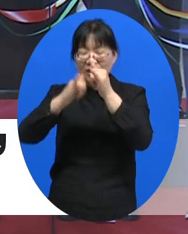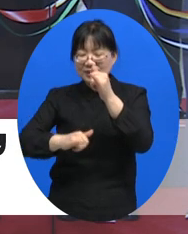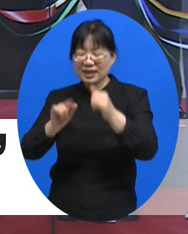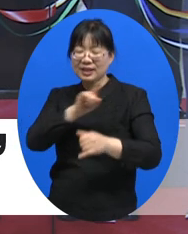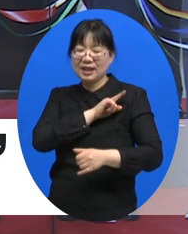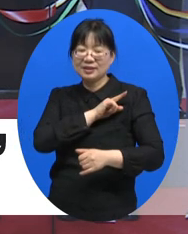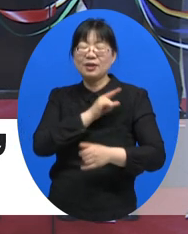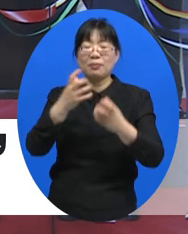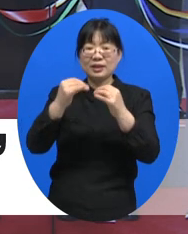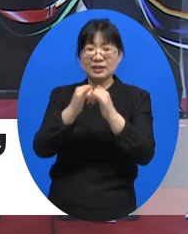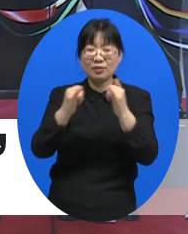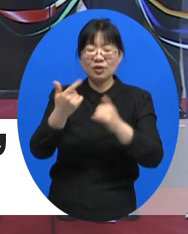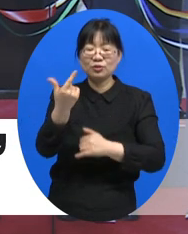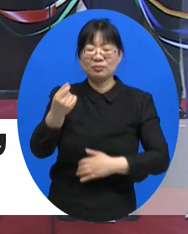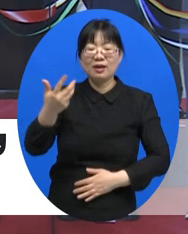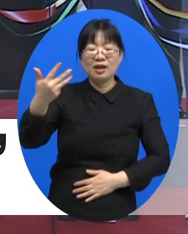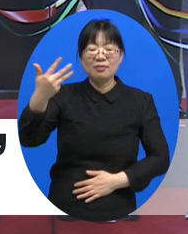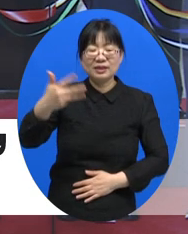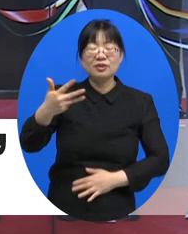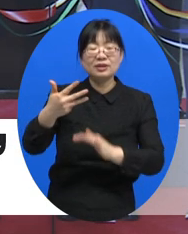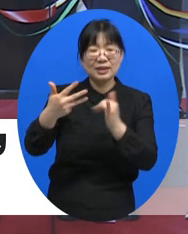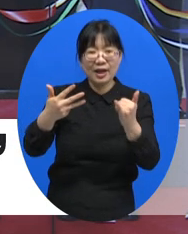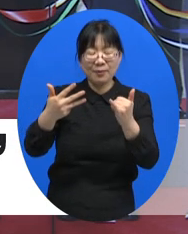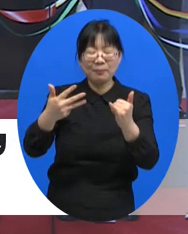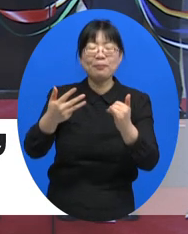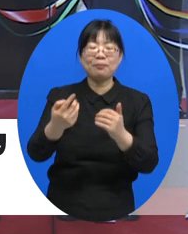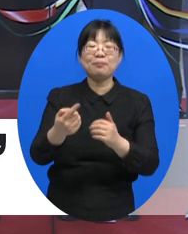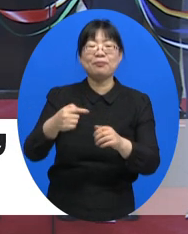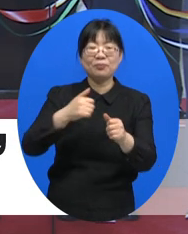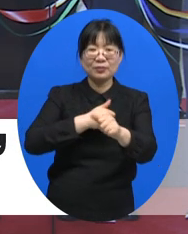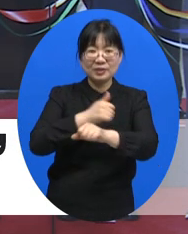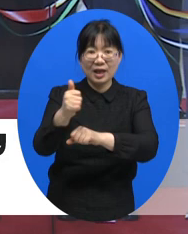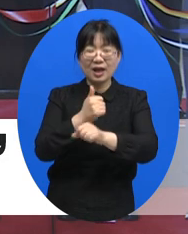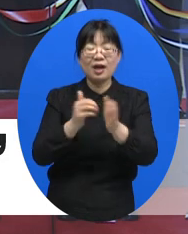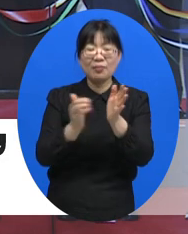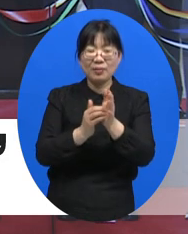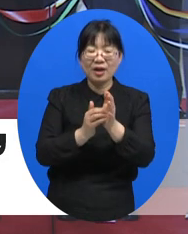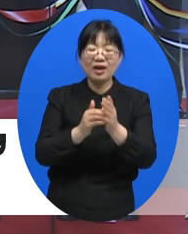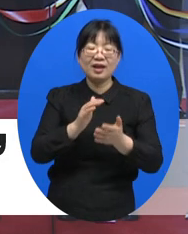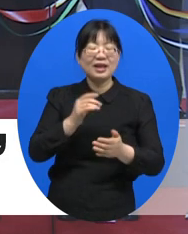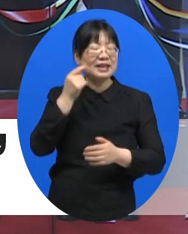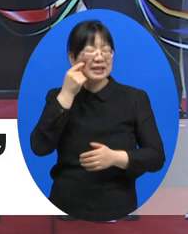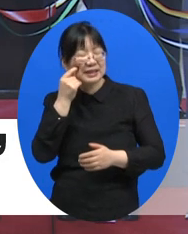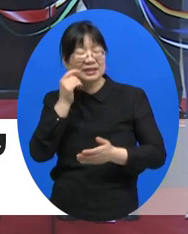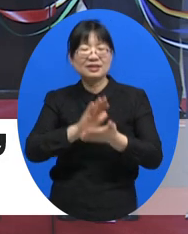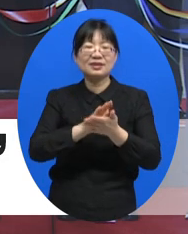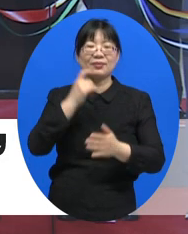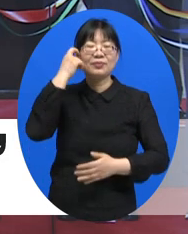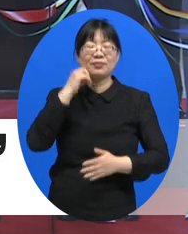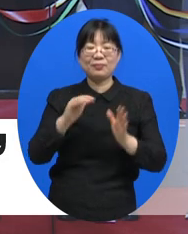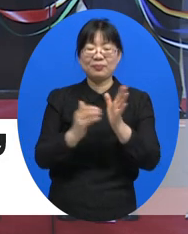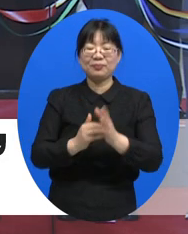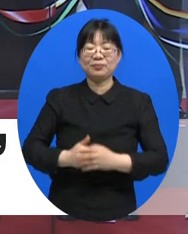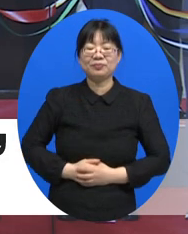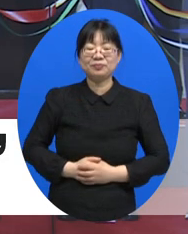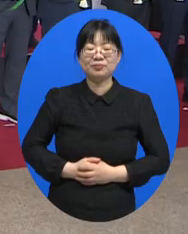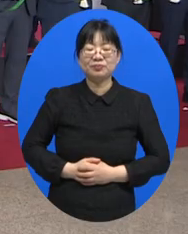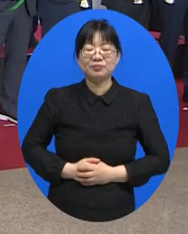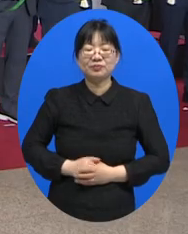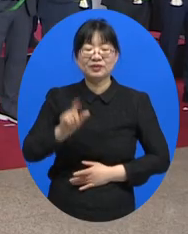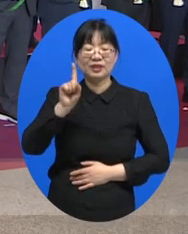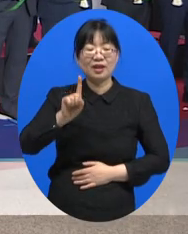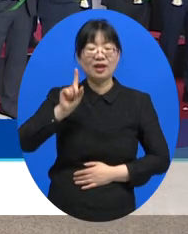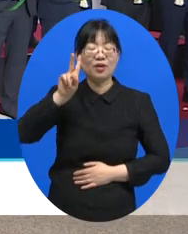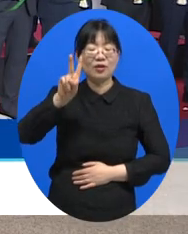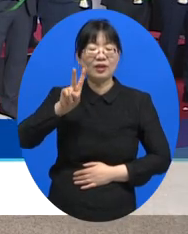규모인 6만 8천여 명의 관람객이 다녀가면서 뜨거운 인기를 시감했습니다. 최창순 기자입니다.